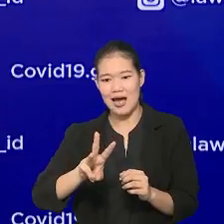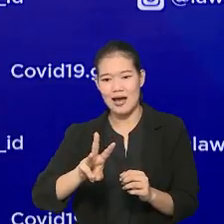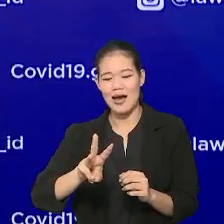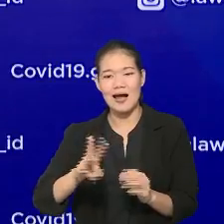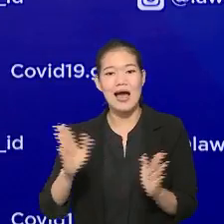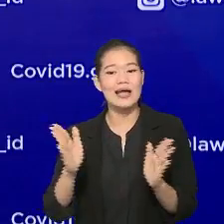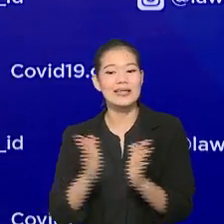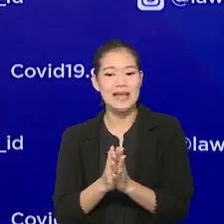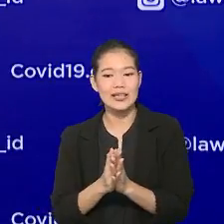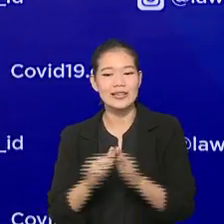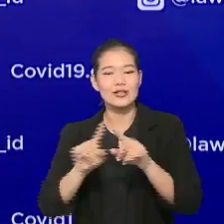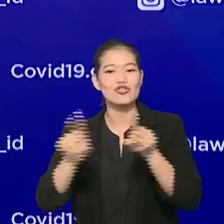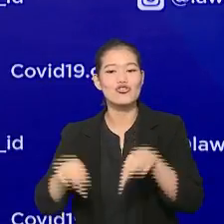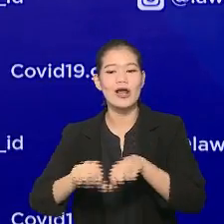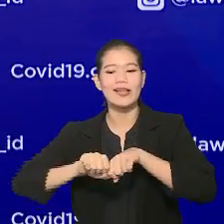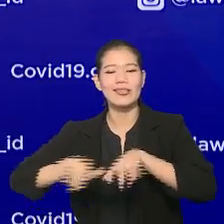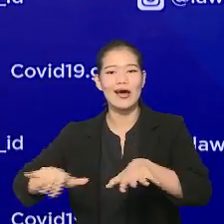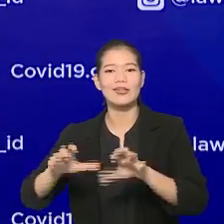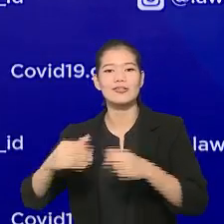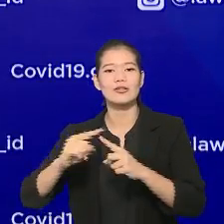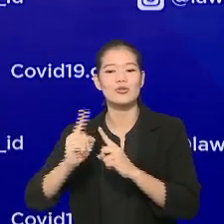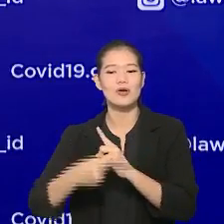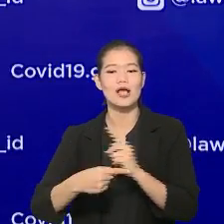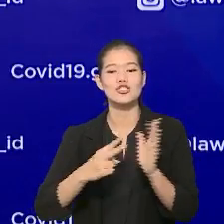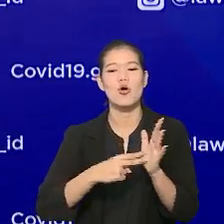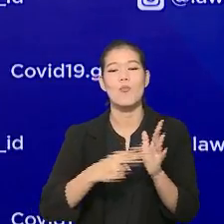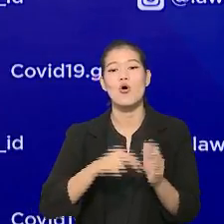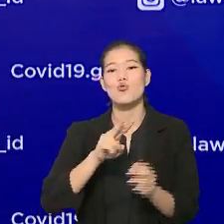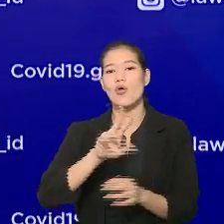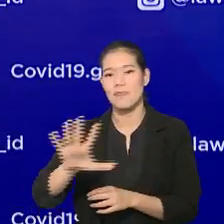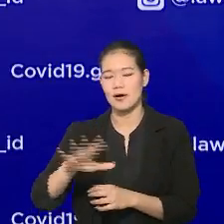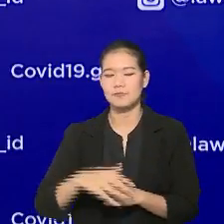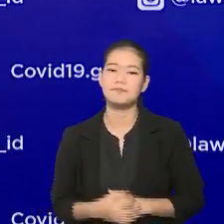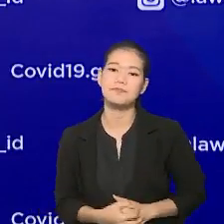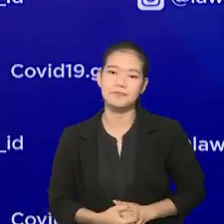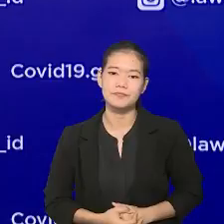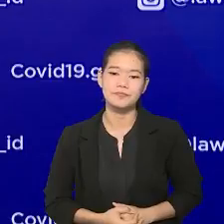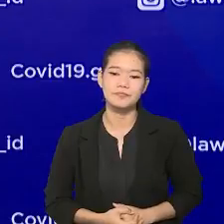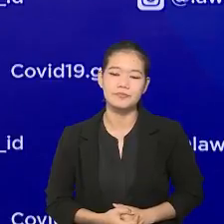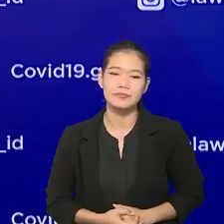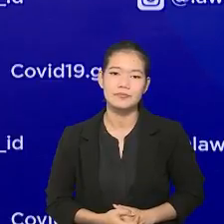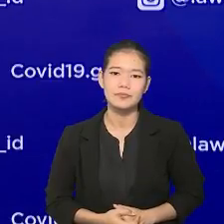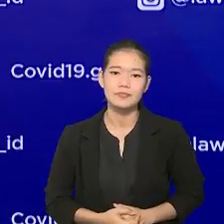adendumnya serta Surat Edaran Satgas nomor 25.